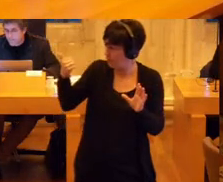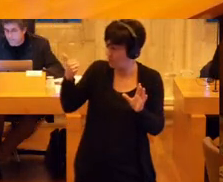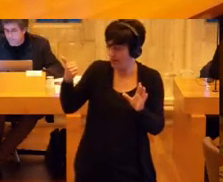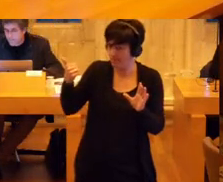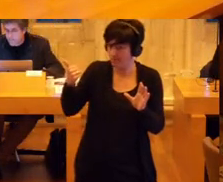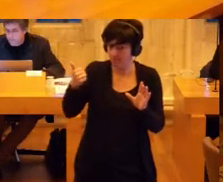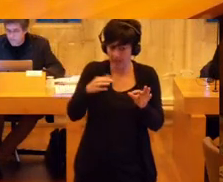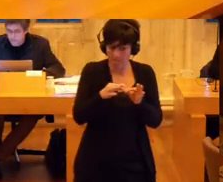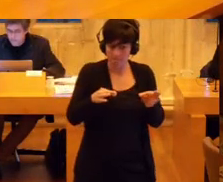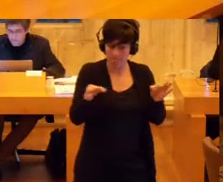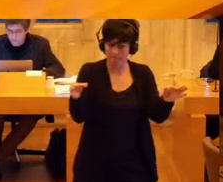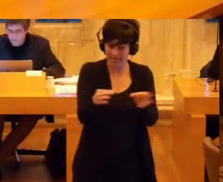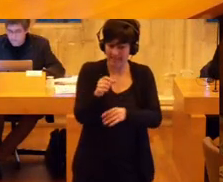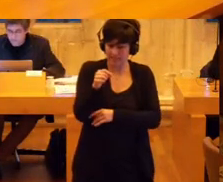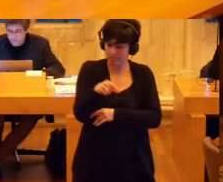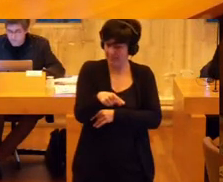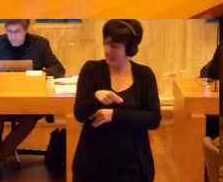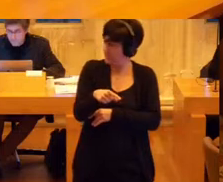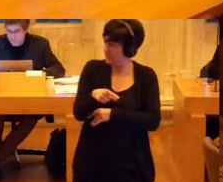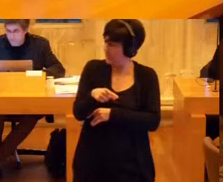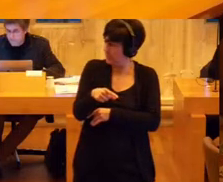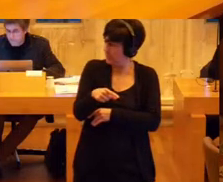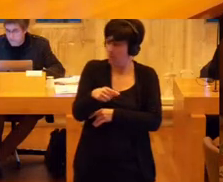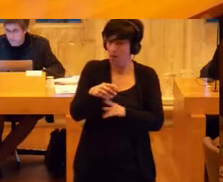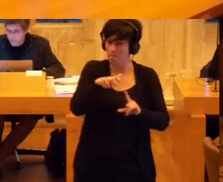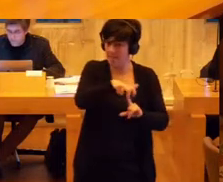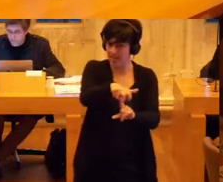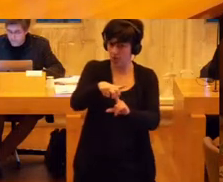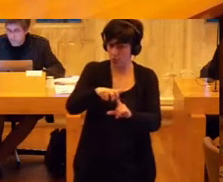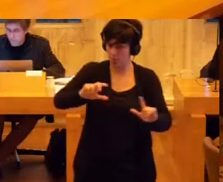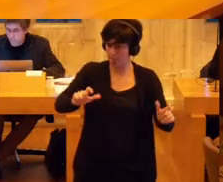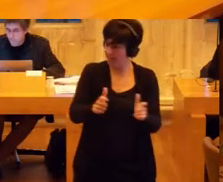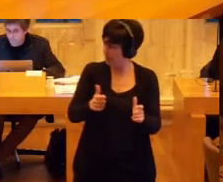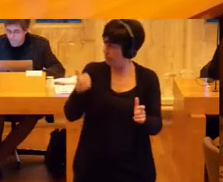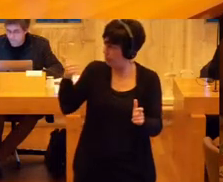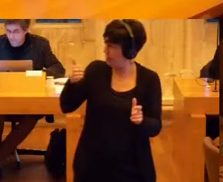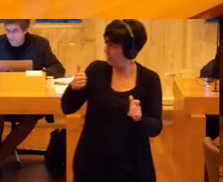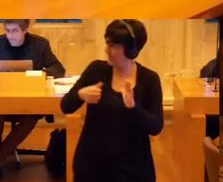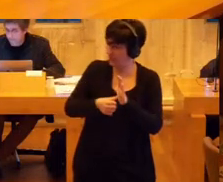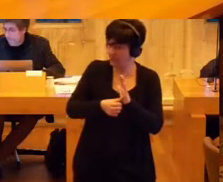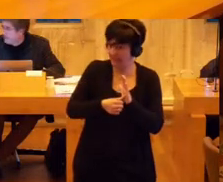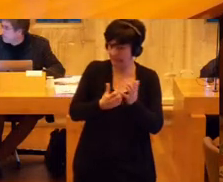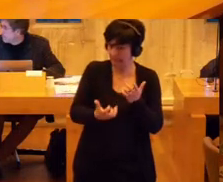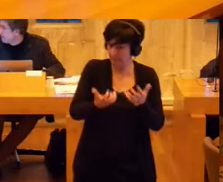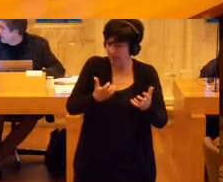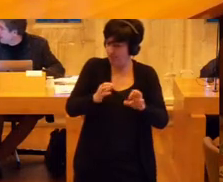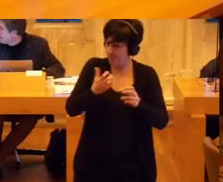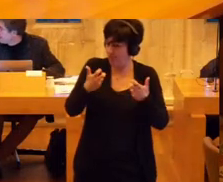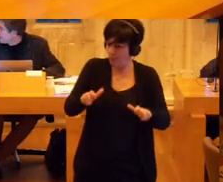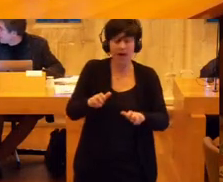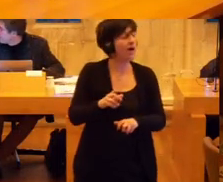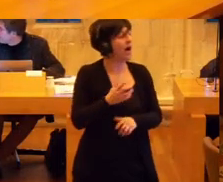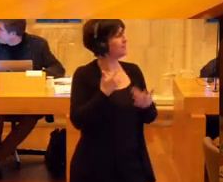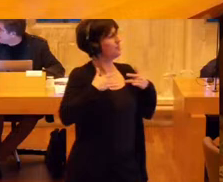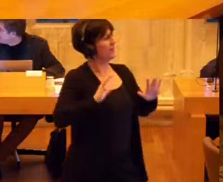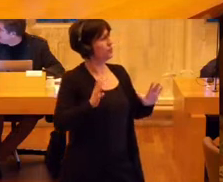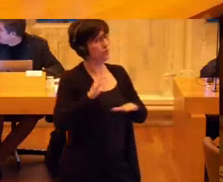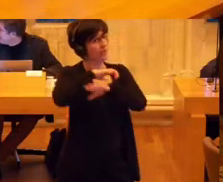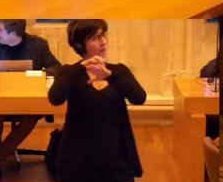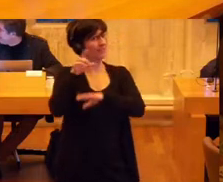qu'on identifie la parcelle sur laquelle on a décelé la mérule ? Alors, ça m'apparaît. Nous, on ne veut rien du tout. C'est pas nous qui... C'est la